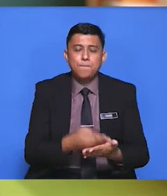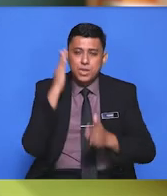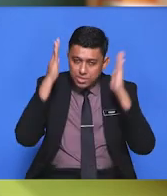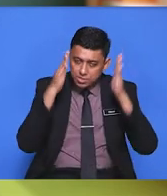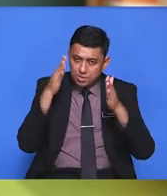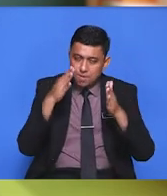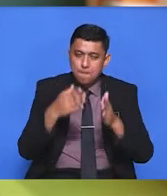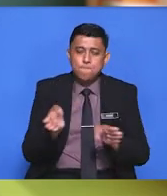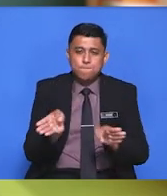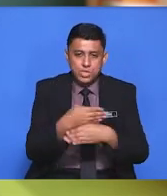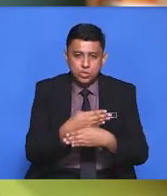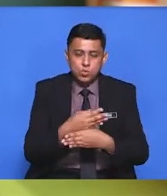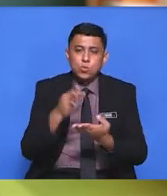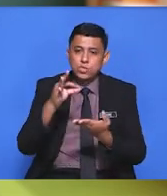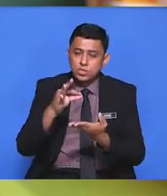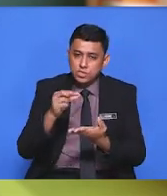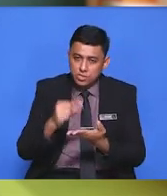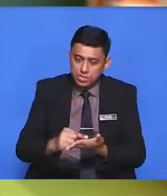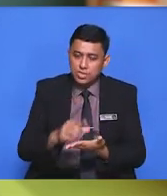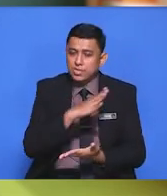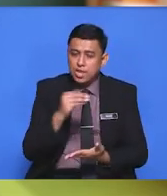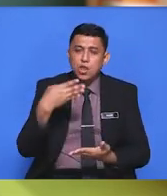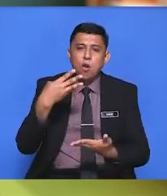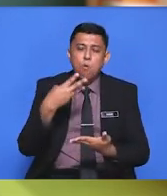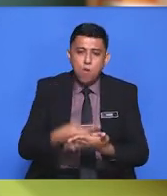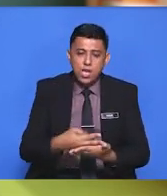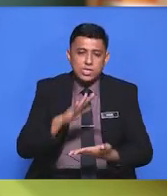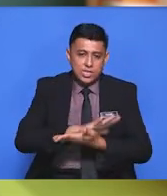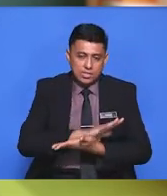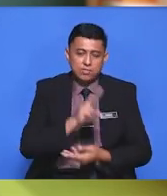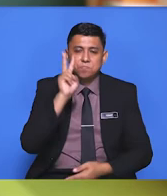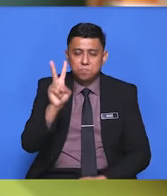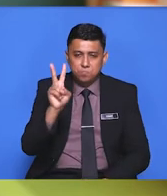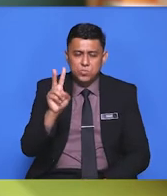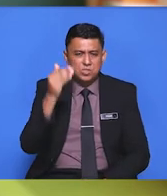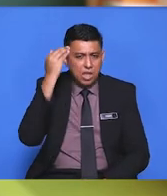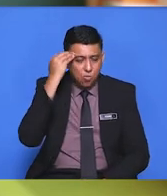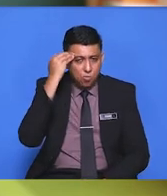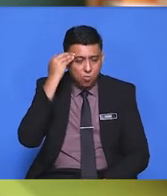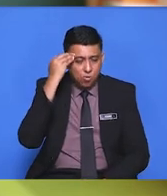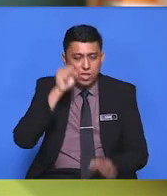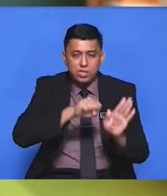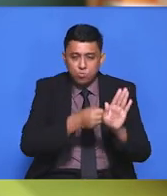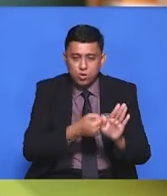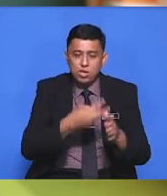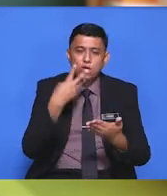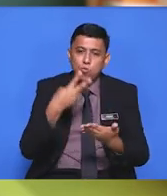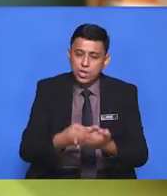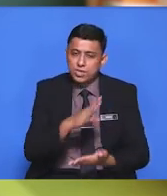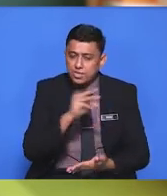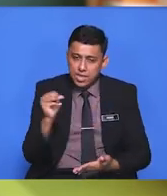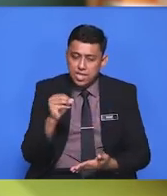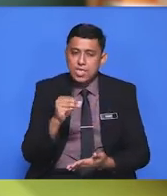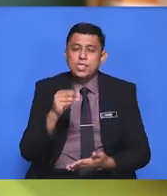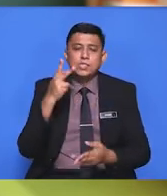bentuk shilling dan wang kertas. Yang kedua, murid sudah tahu sumber kewangan dan